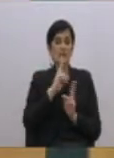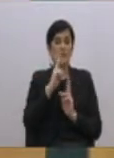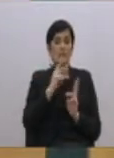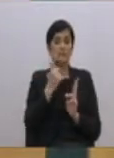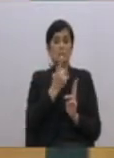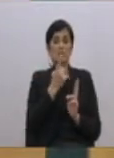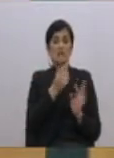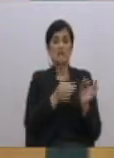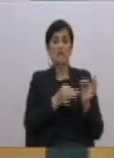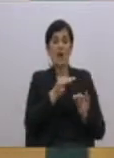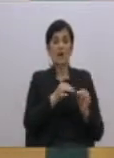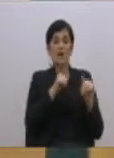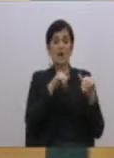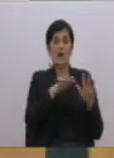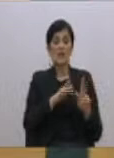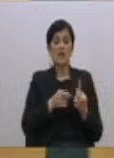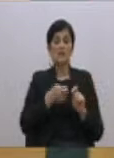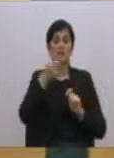ინსტანციის გადაწყვეტილება, ხო?